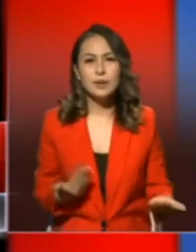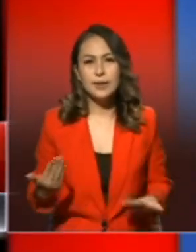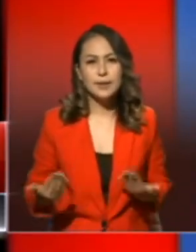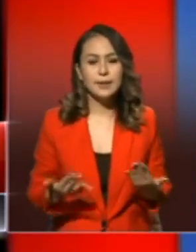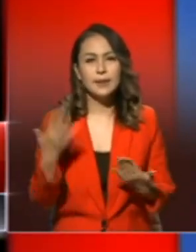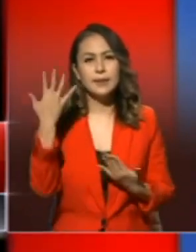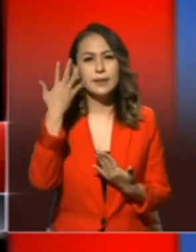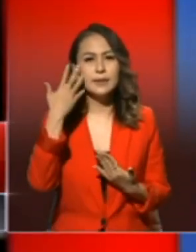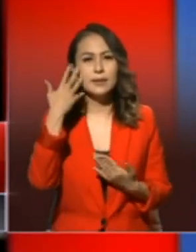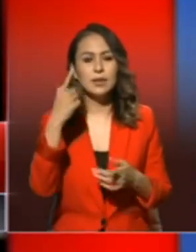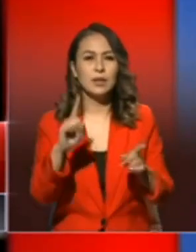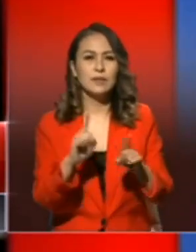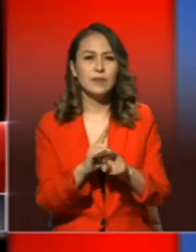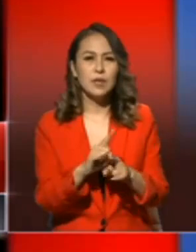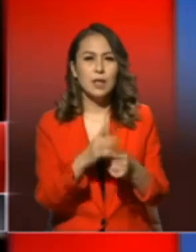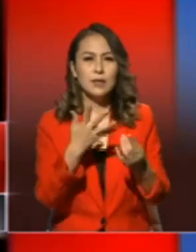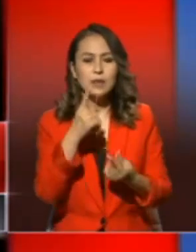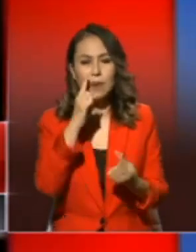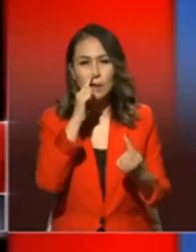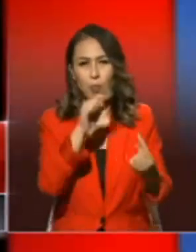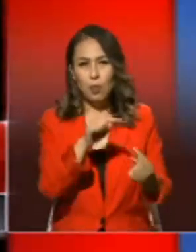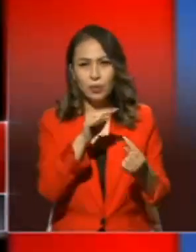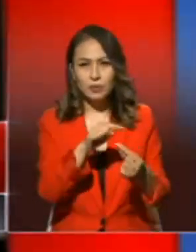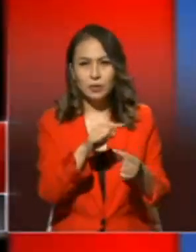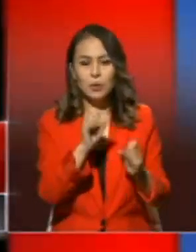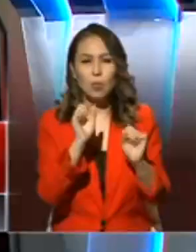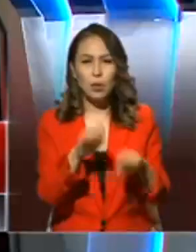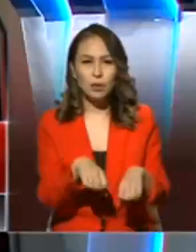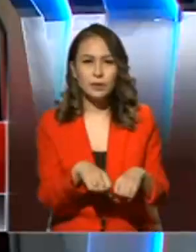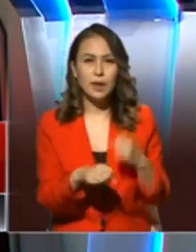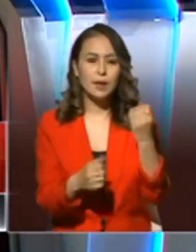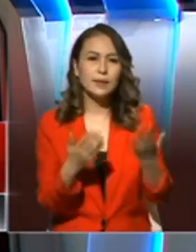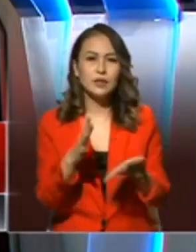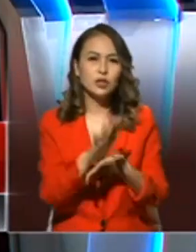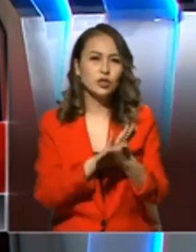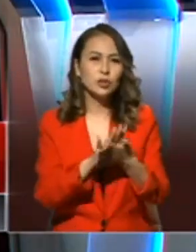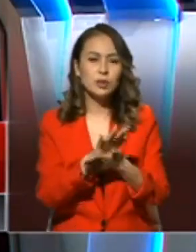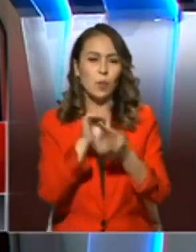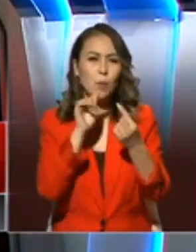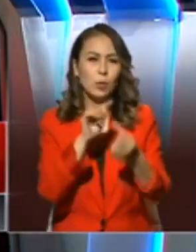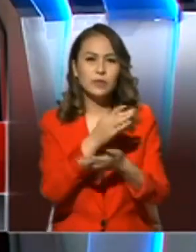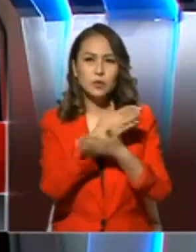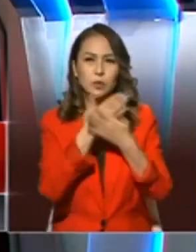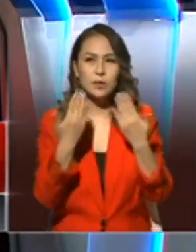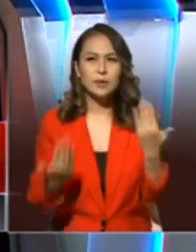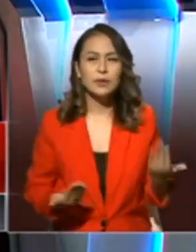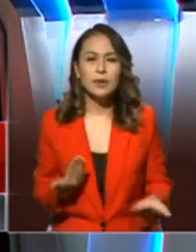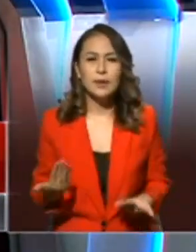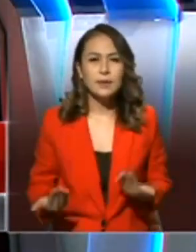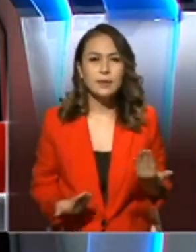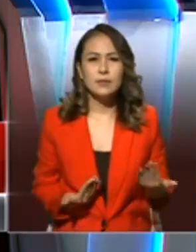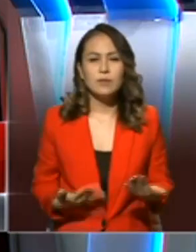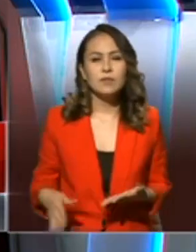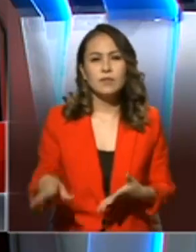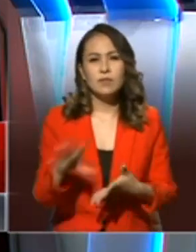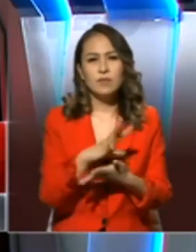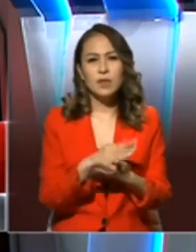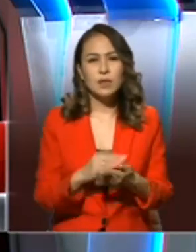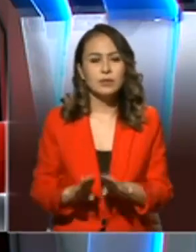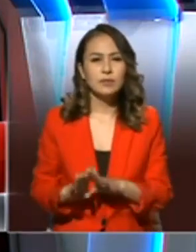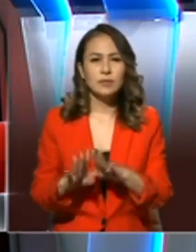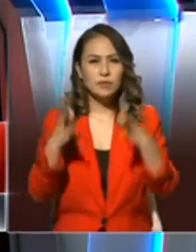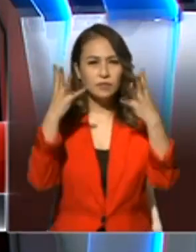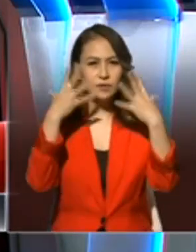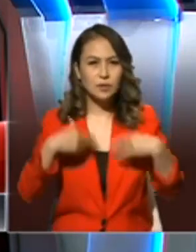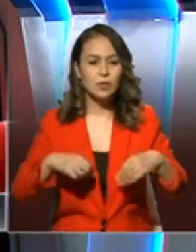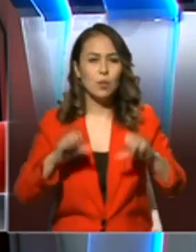егер донорлыққа қарсы болса, онда қарсылығын білдіреді. Ал ешқандай қарсылық білдірмесе тірі кезінде, онда бәрінен органдары